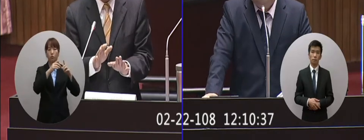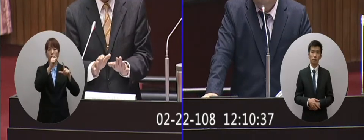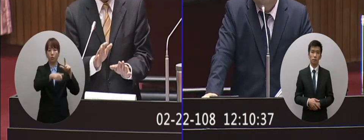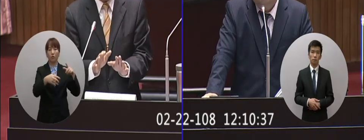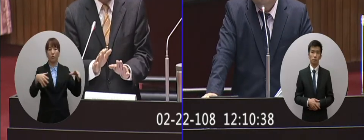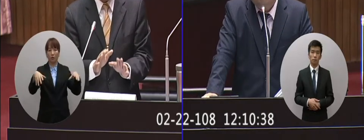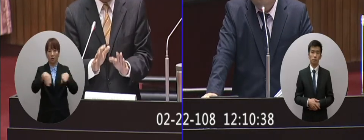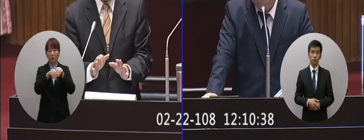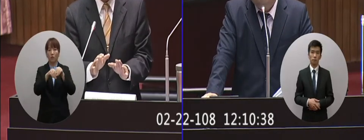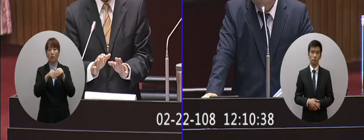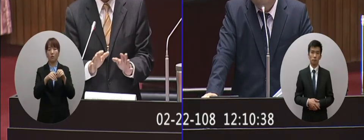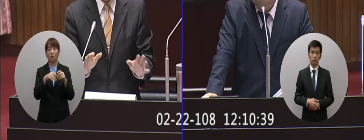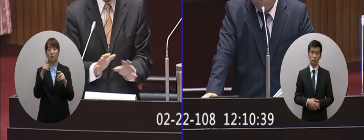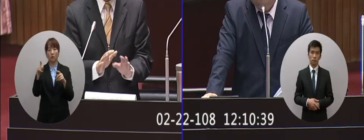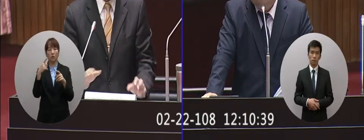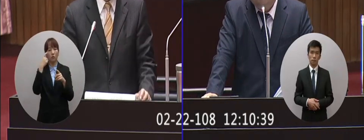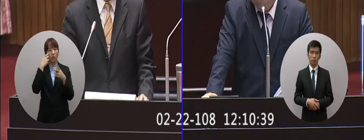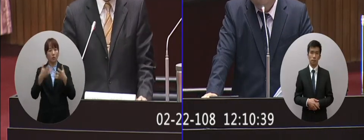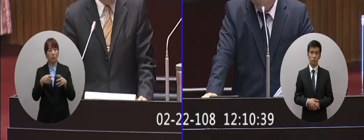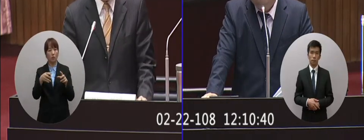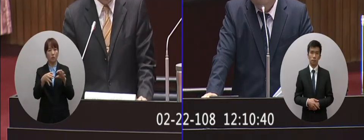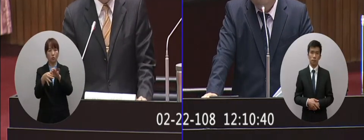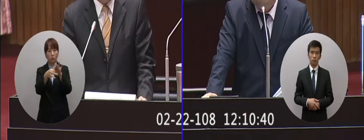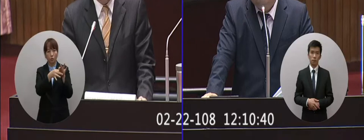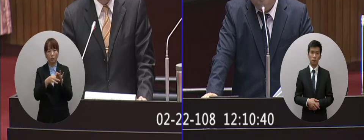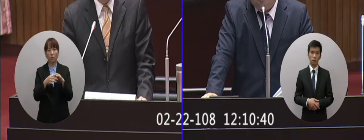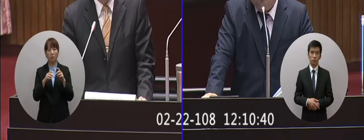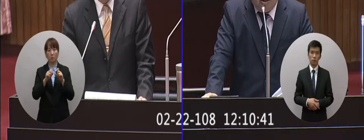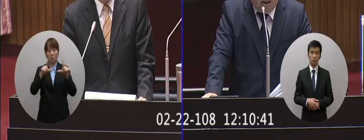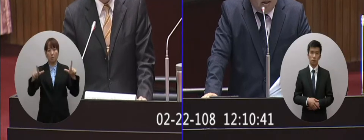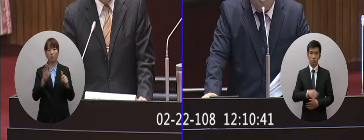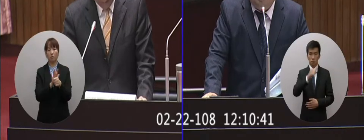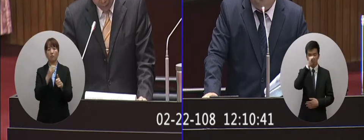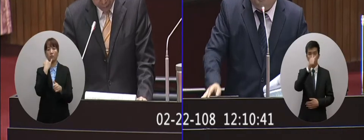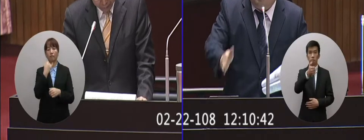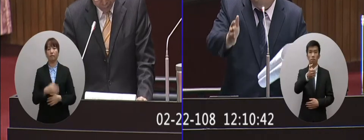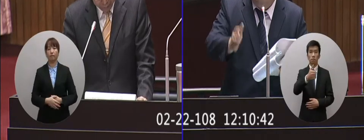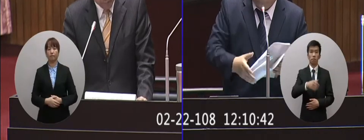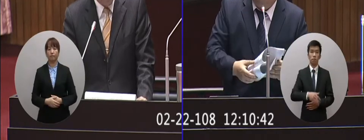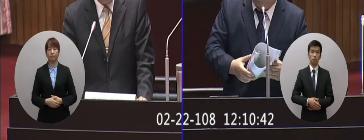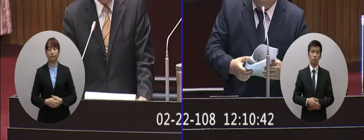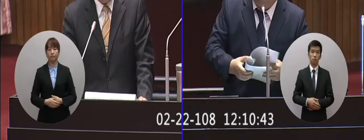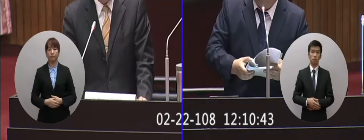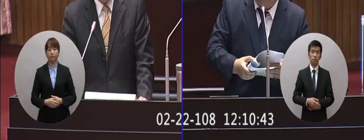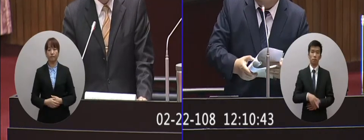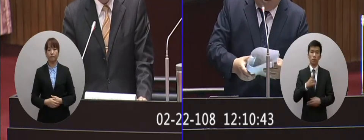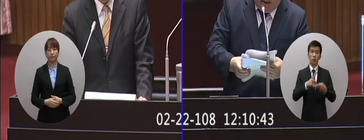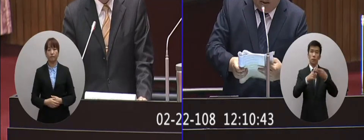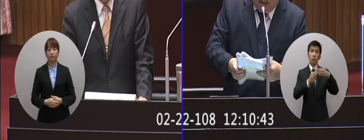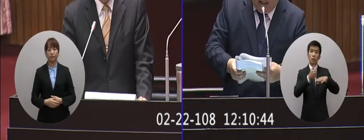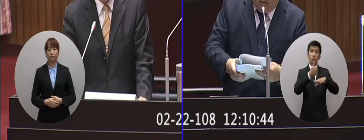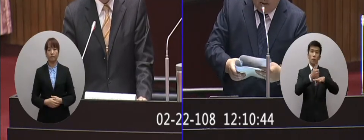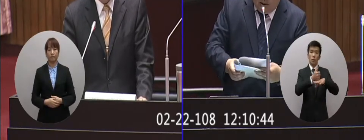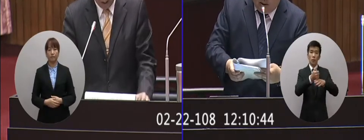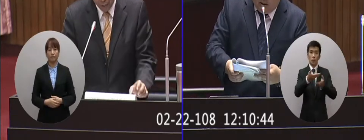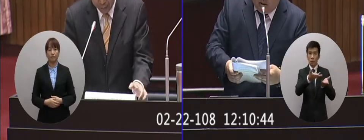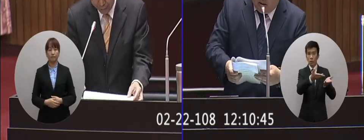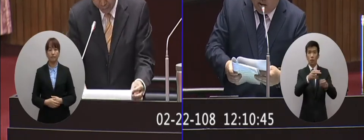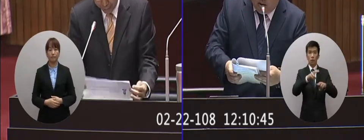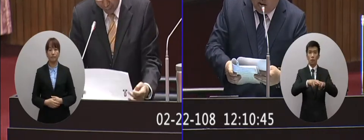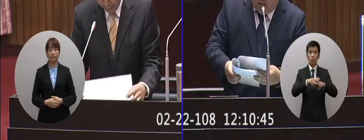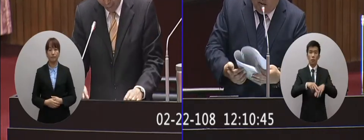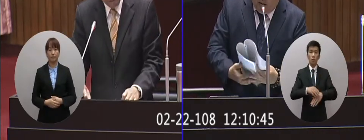正是委员你所关切的，只有这样的结合，这个力量才会大。 好，谢谢。好，那主委跟部长可以请回。那我们是不是